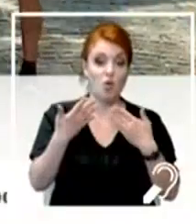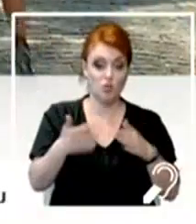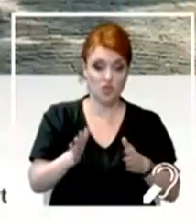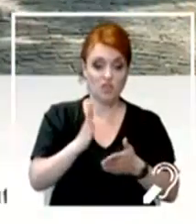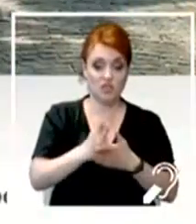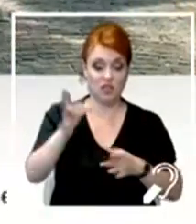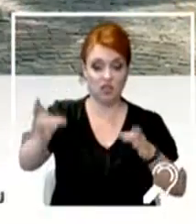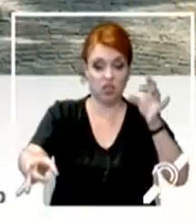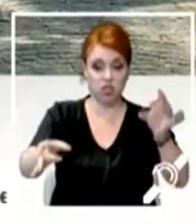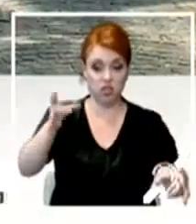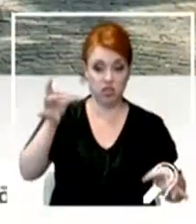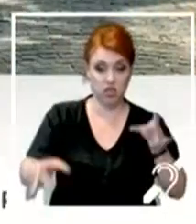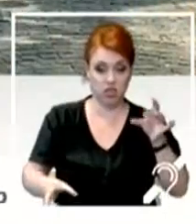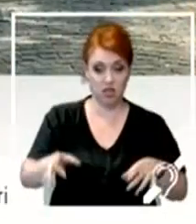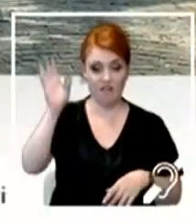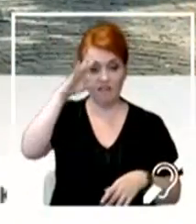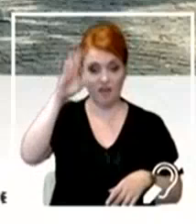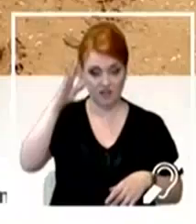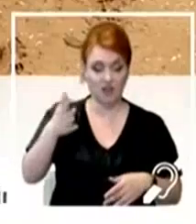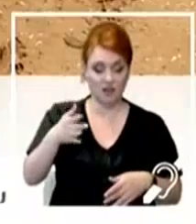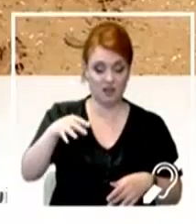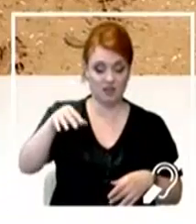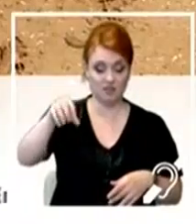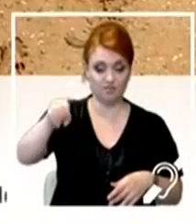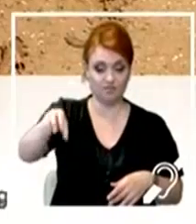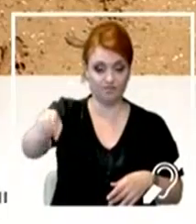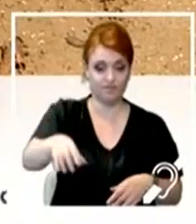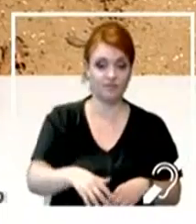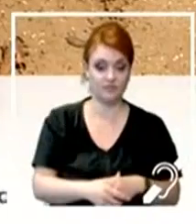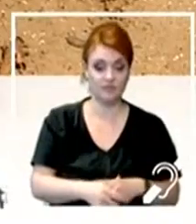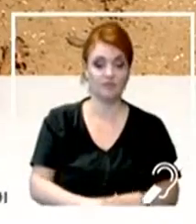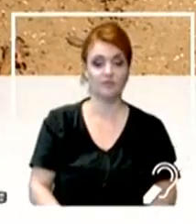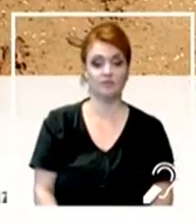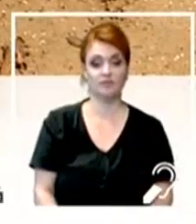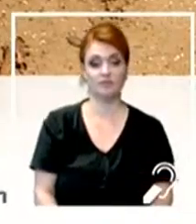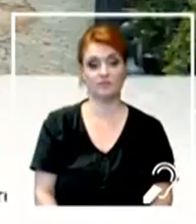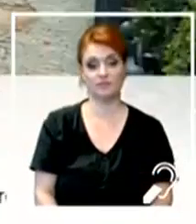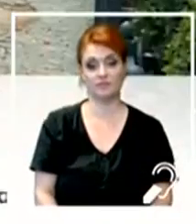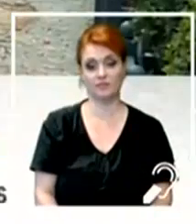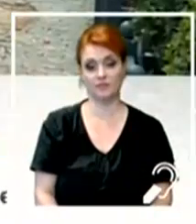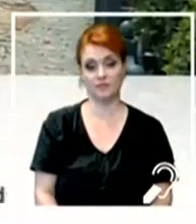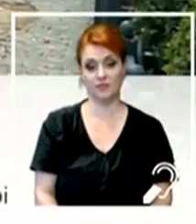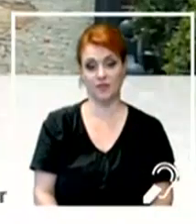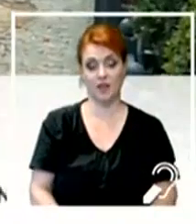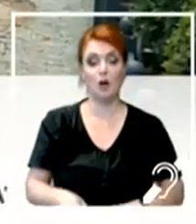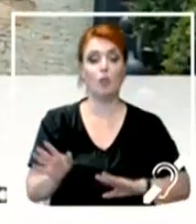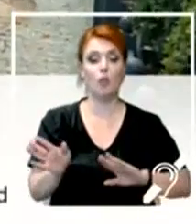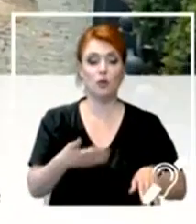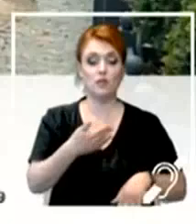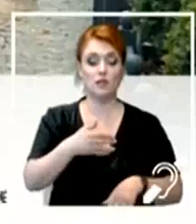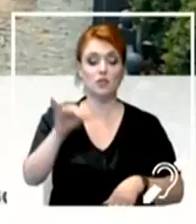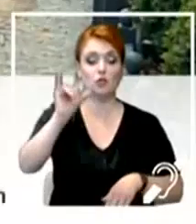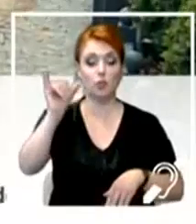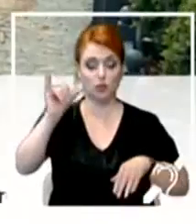format adâncituri în care băltea apa. Spălate de ploaie au fost și clapele de pian de pe aceeași pietonală. După ploaie de sâmbătă,